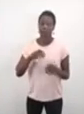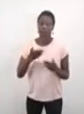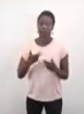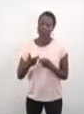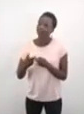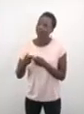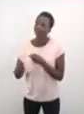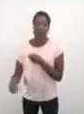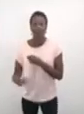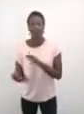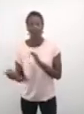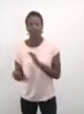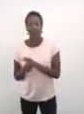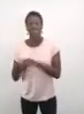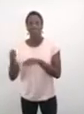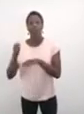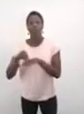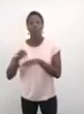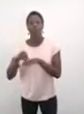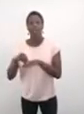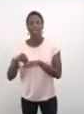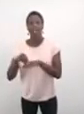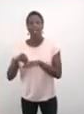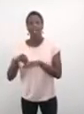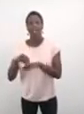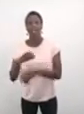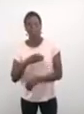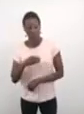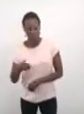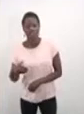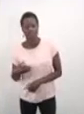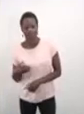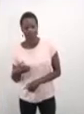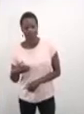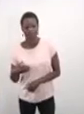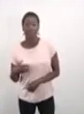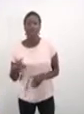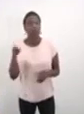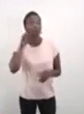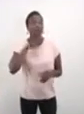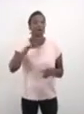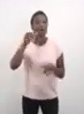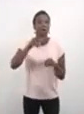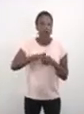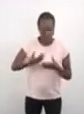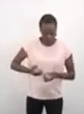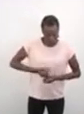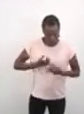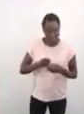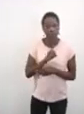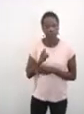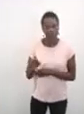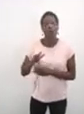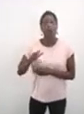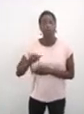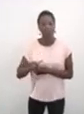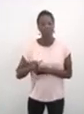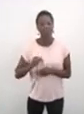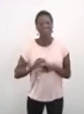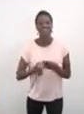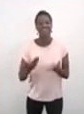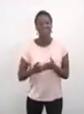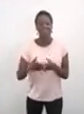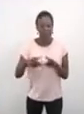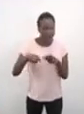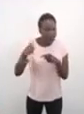parce que nous n'avons pas parlé du fond. Nous aurons l'occasion de le refaire dans différents bilans d'EDAP. Monsieur Florian, pour les amendements,